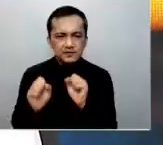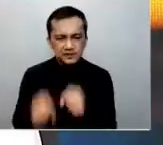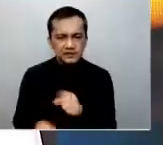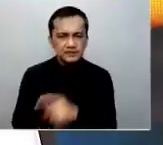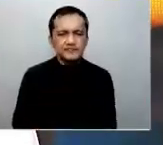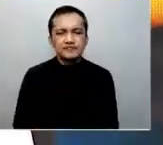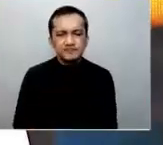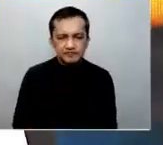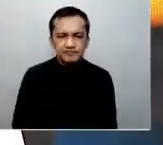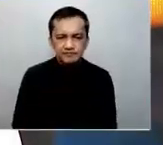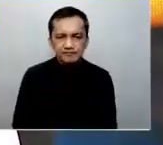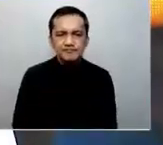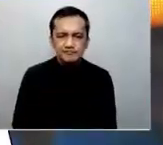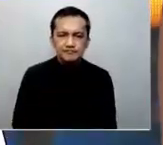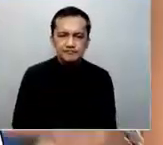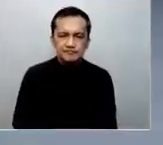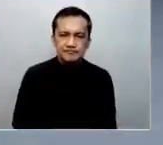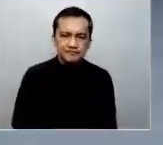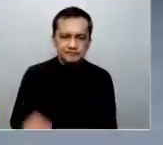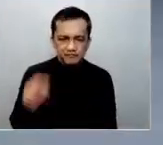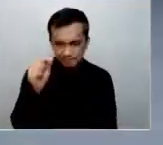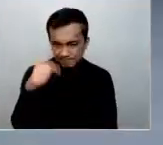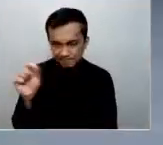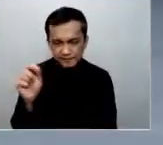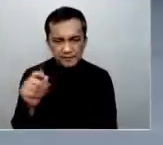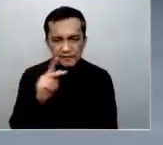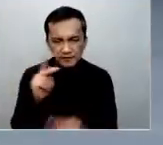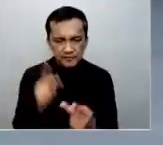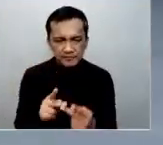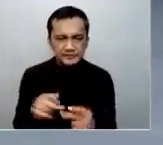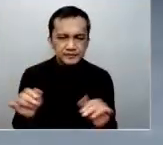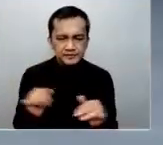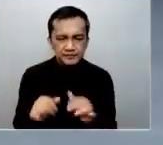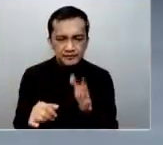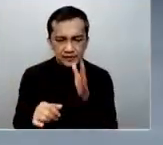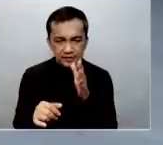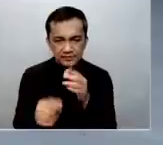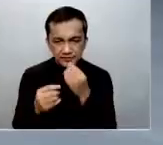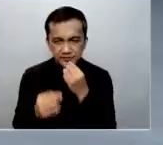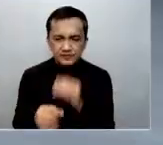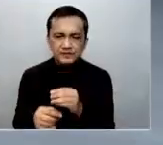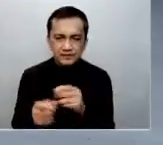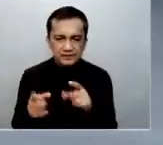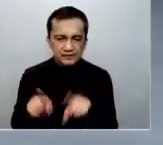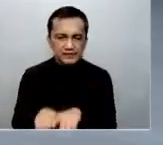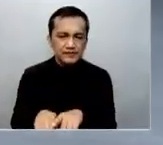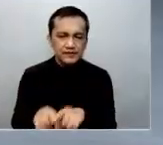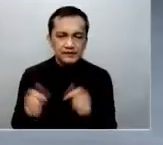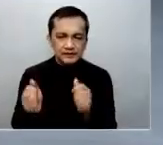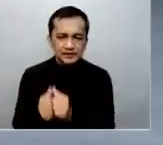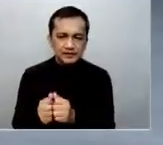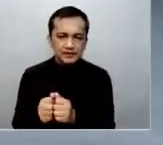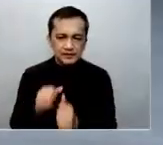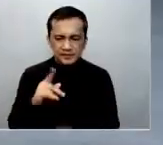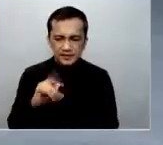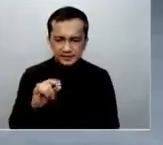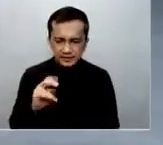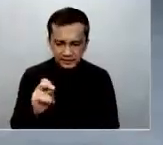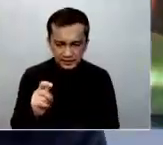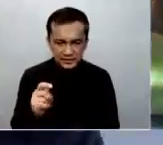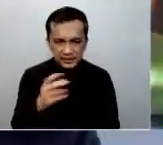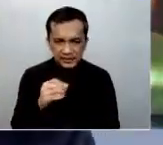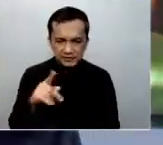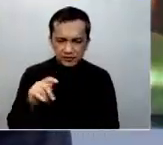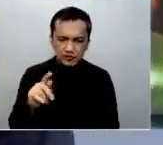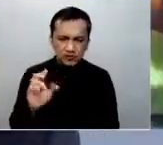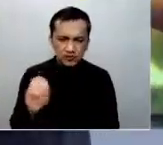Perfect. Alam mo yung Mami Big Big. Kasi ganun din usually ang mga nanay pag nag-order, magkasabayan. Yes. Pansit at puto. Ito, pagkano? This